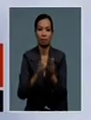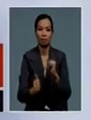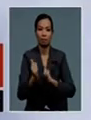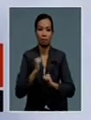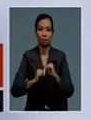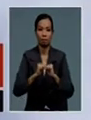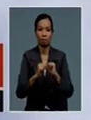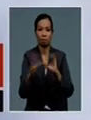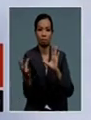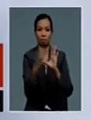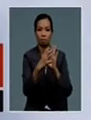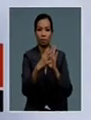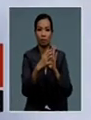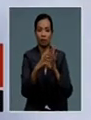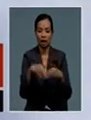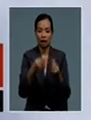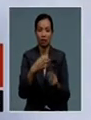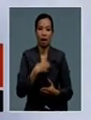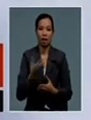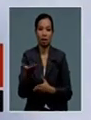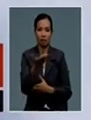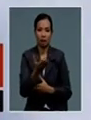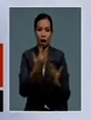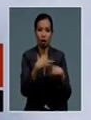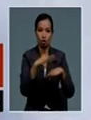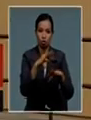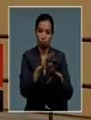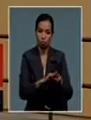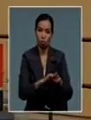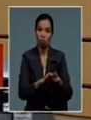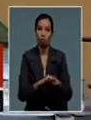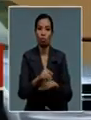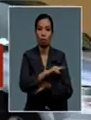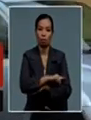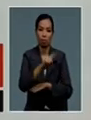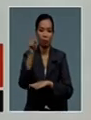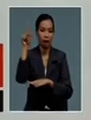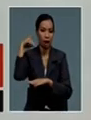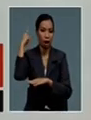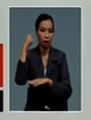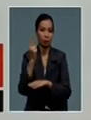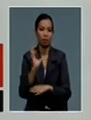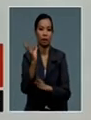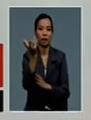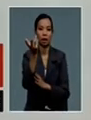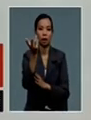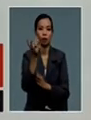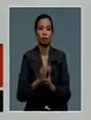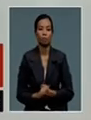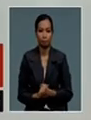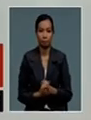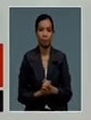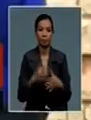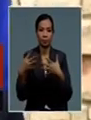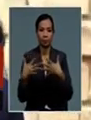ชิงสัญลักษณ์อยากให้ทุกคนรับรู้นะคะว่าเรานั้นร่วมแสดงความยินดีกับวันสตรีสากลค่ะ ครับนั่นเป็นที่สห